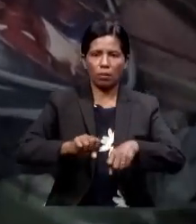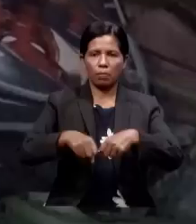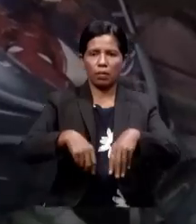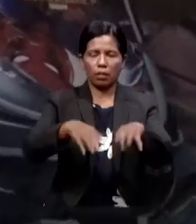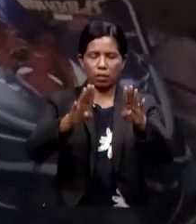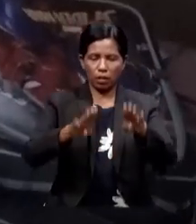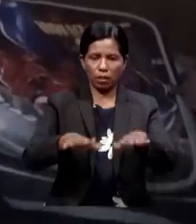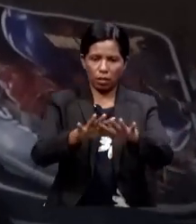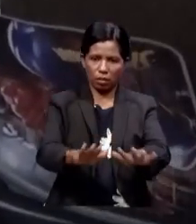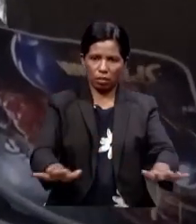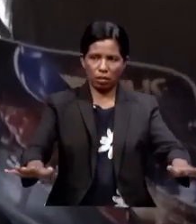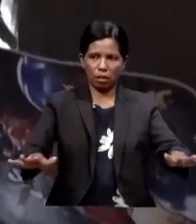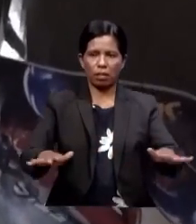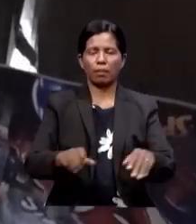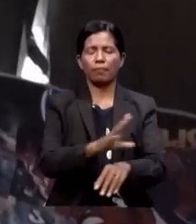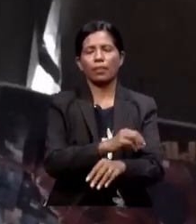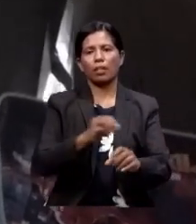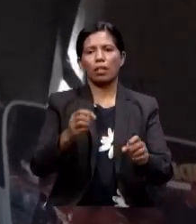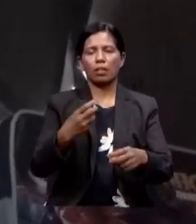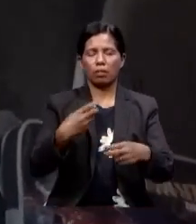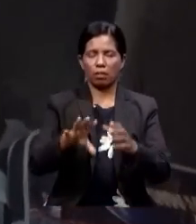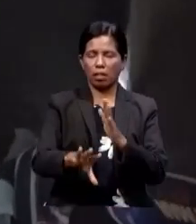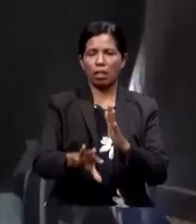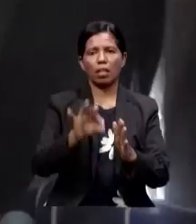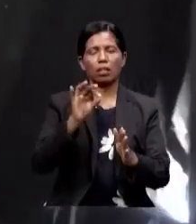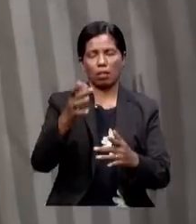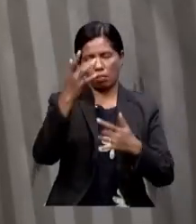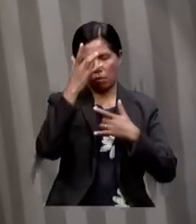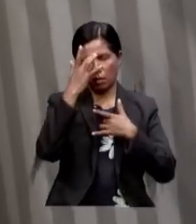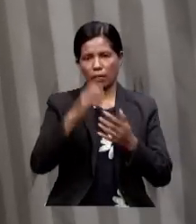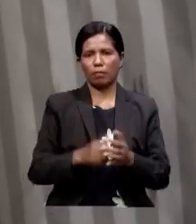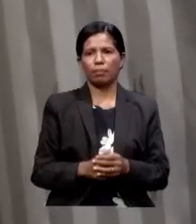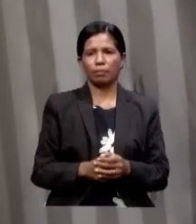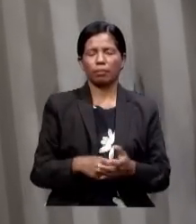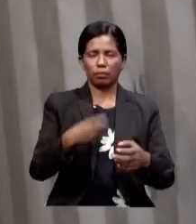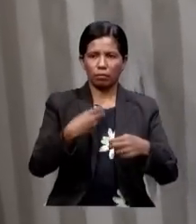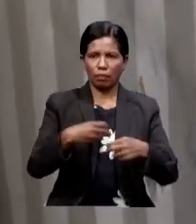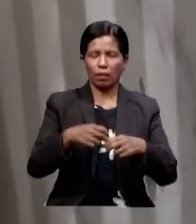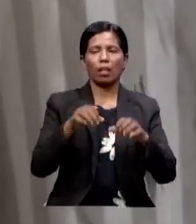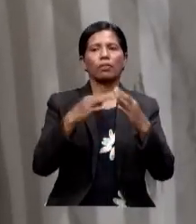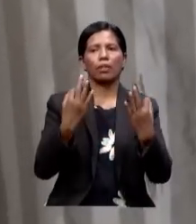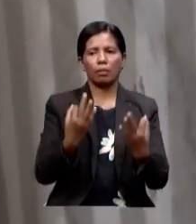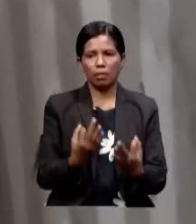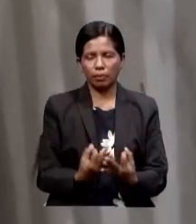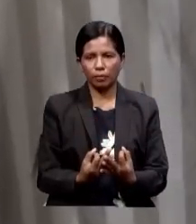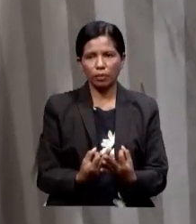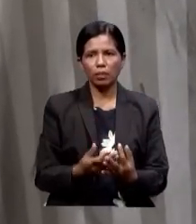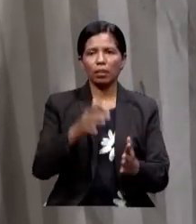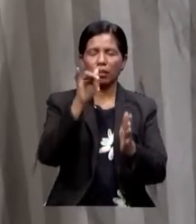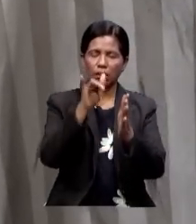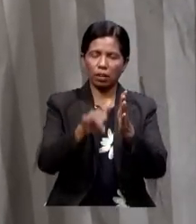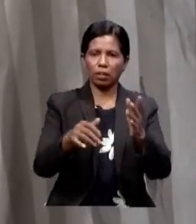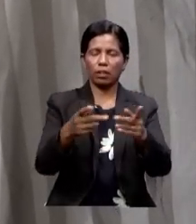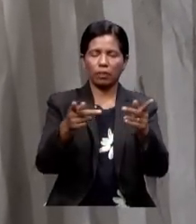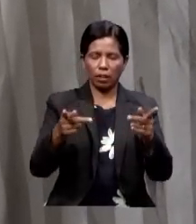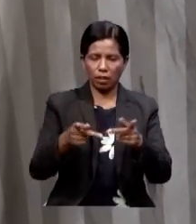det iha rai. No fasil atu hetang moras. Heto kaat liutan, familia ne rai de cire ne sasan iya